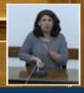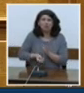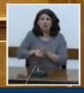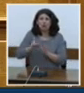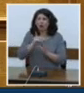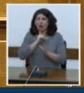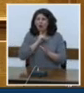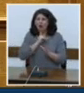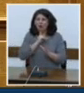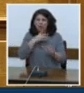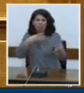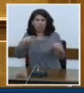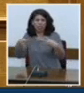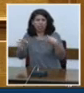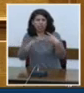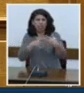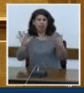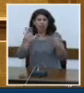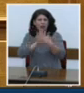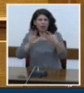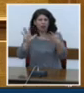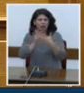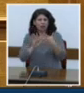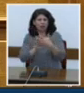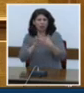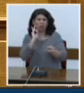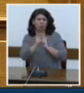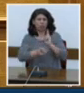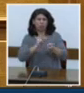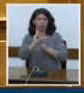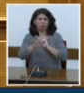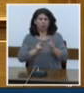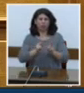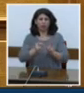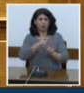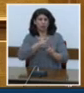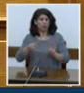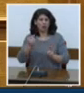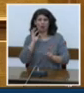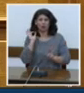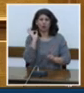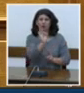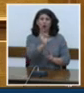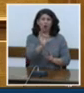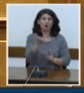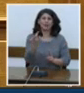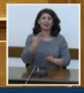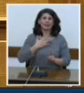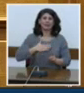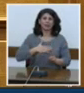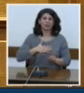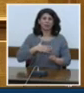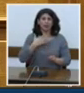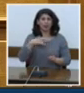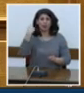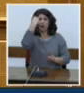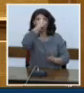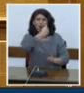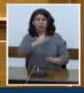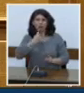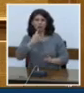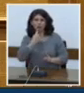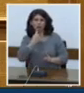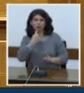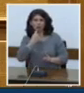και θολών κατηγοριών διακινείται. Με μόνο στόχο. Μόνο στόχο να σπηλωθούν πρόσωπα και